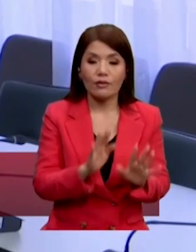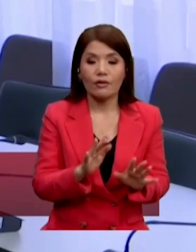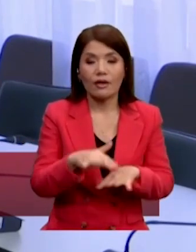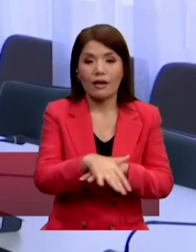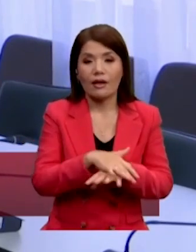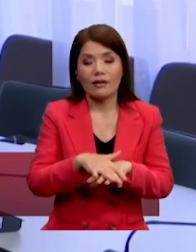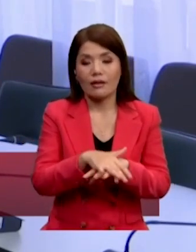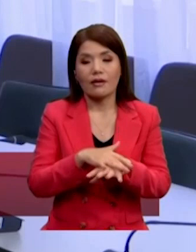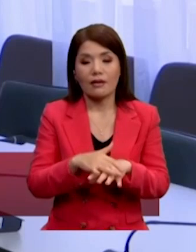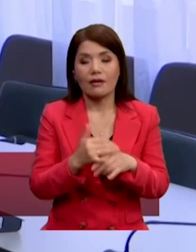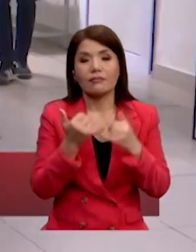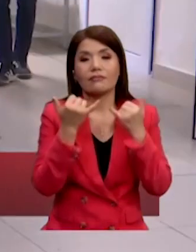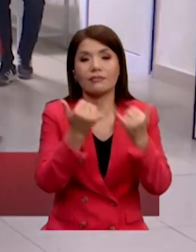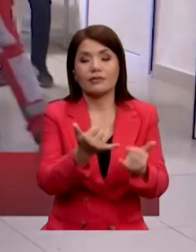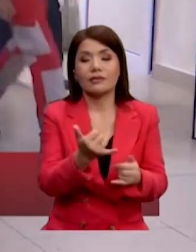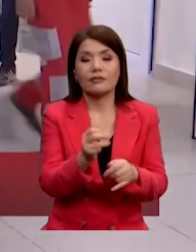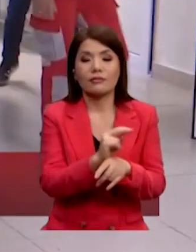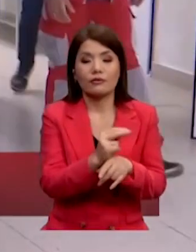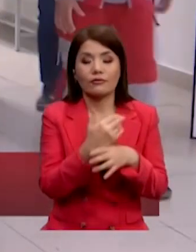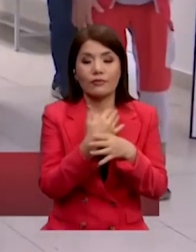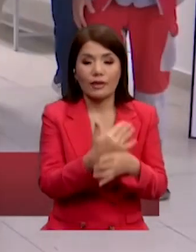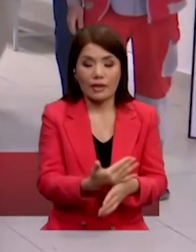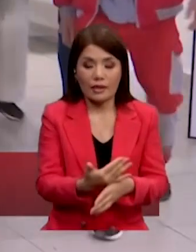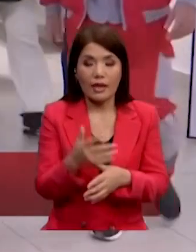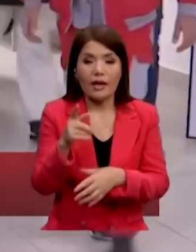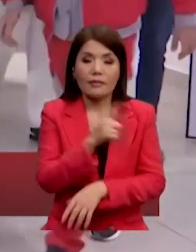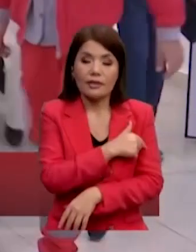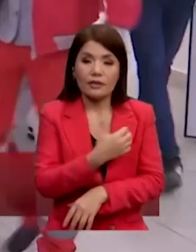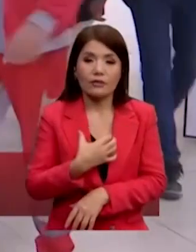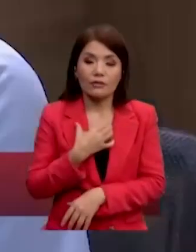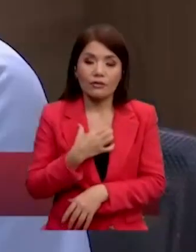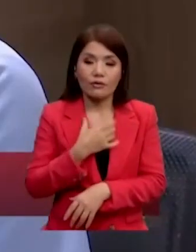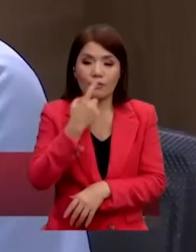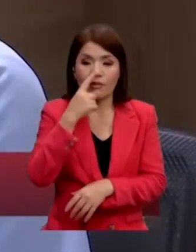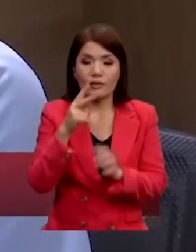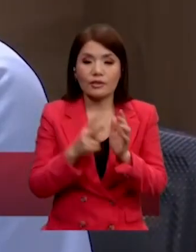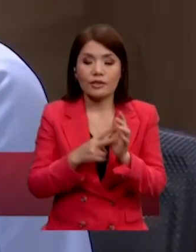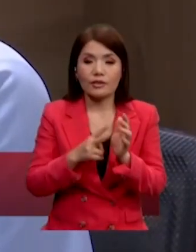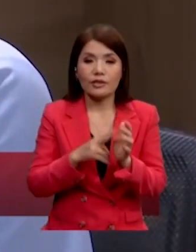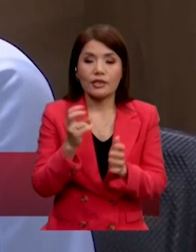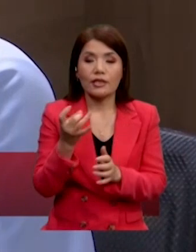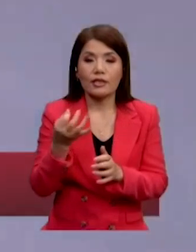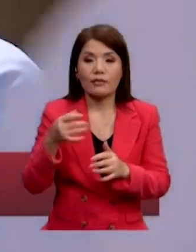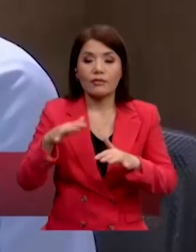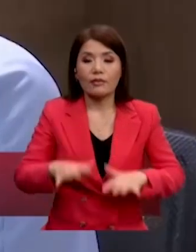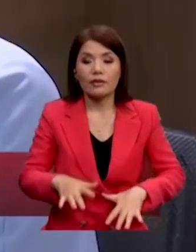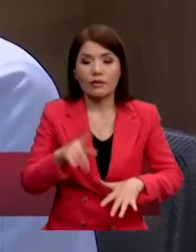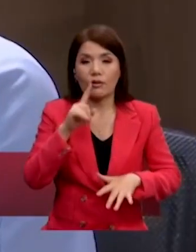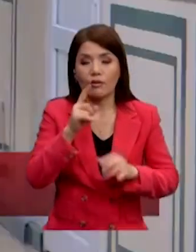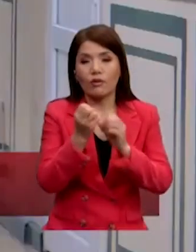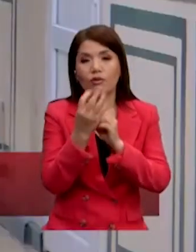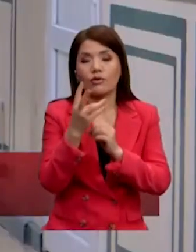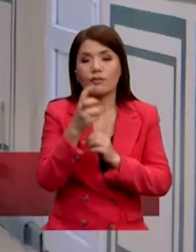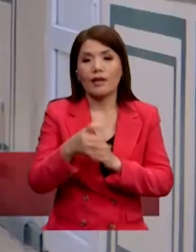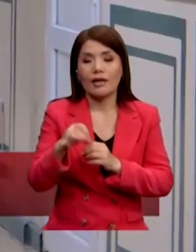халыққа қызмет көрсетуде. Айта кету керек, медициналық сақтандыру қоры нөмірі 7-ші қалалық клиникалық ауруханаға биыл 14